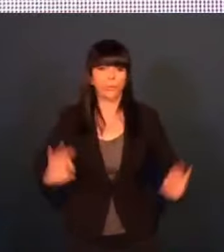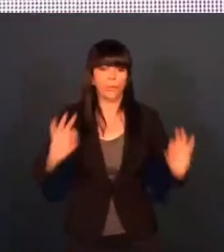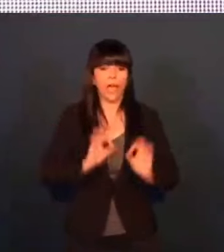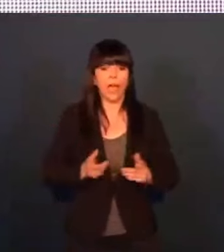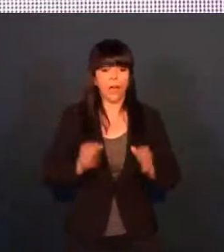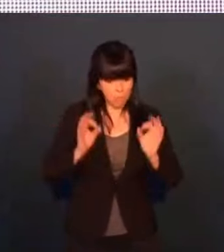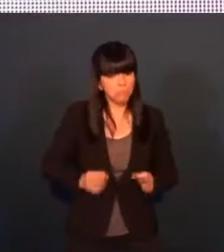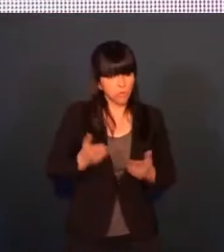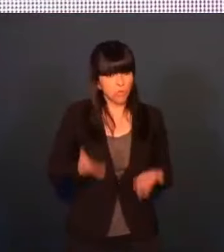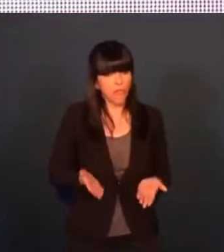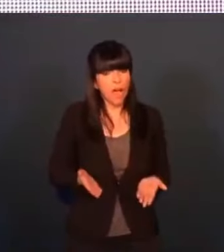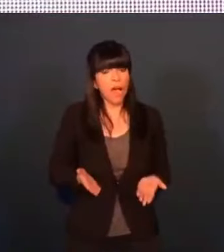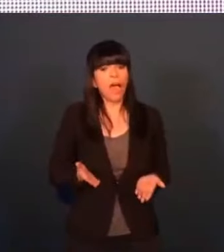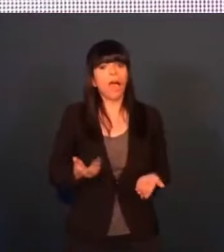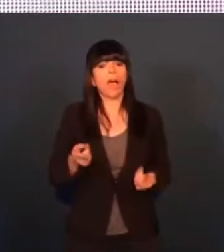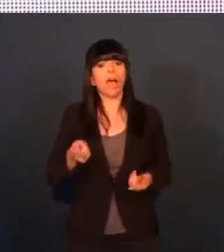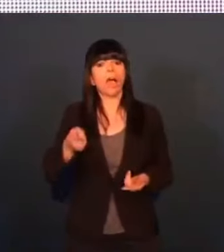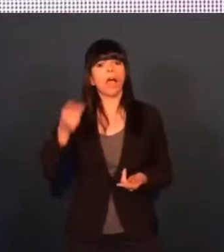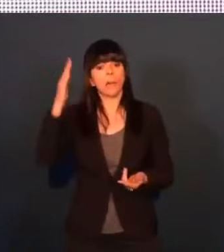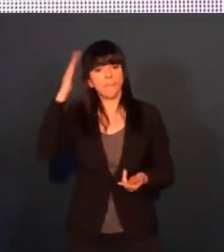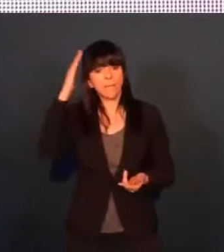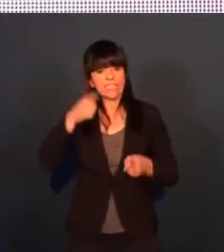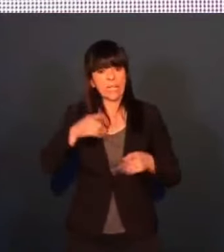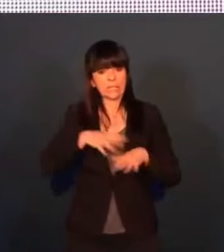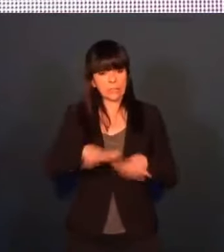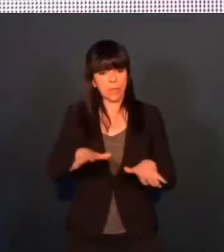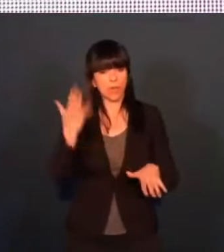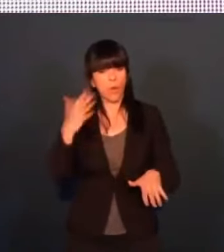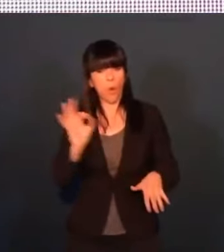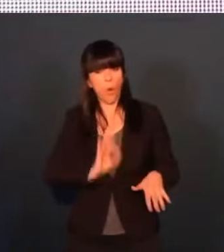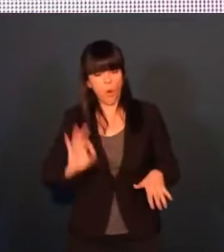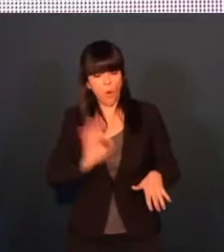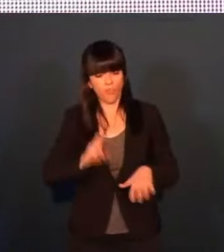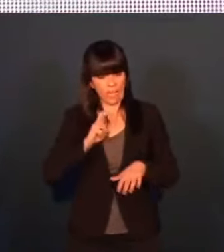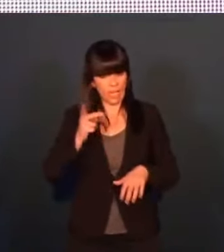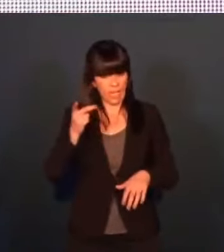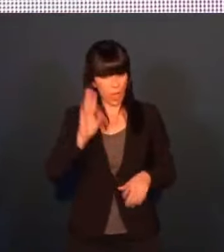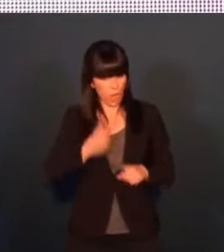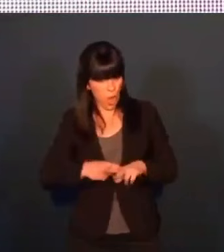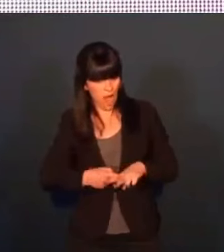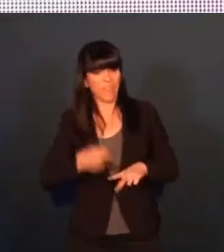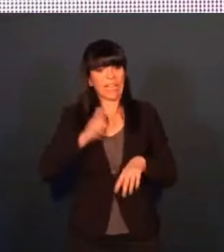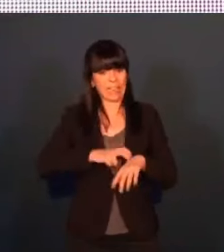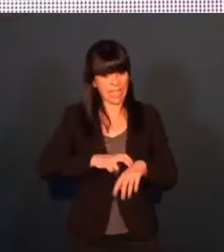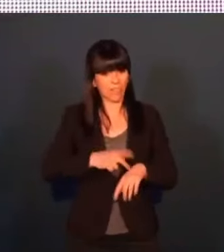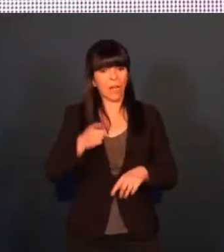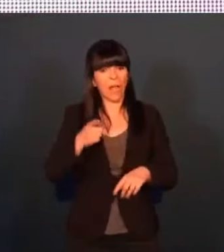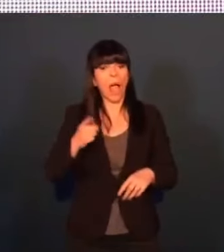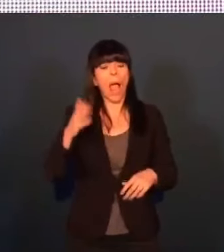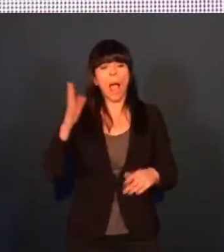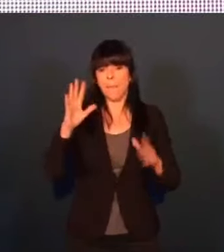Въпреки това, през месеците септември, октомври, ноември и декември, парламентът работи